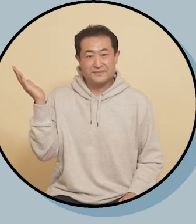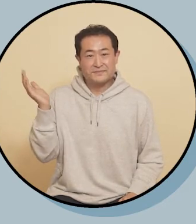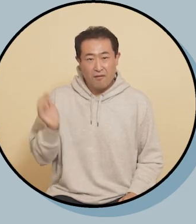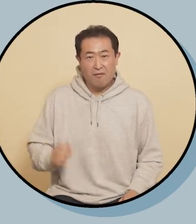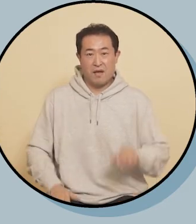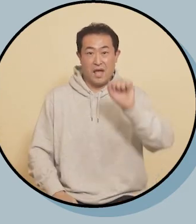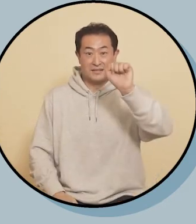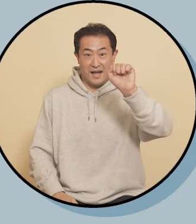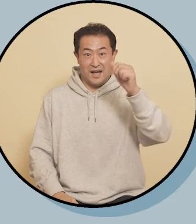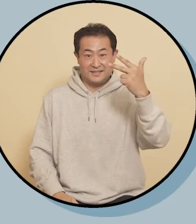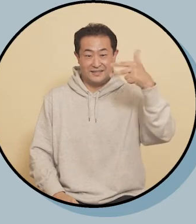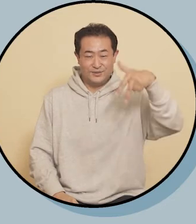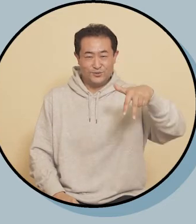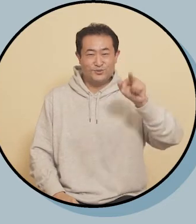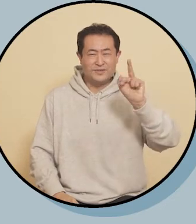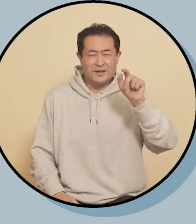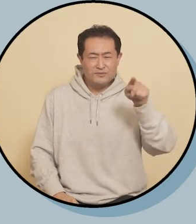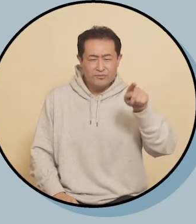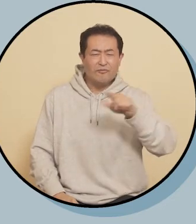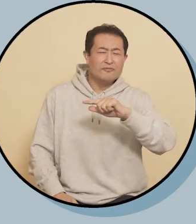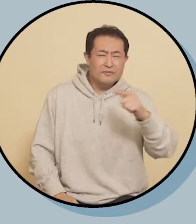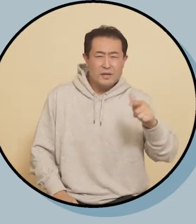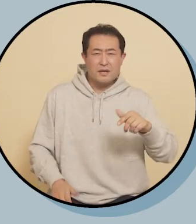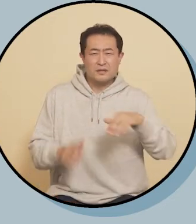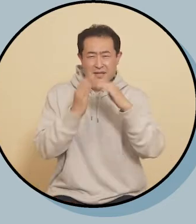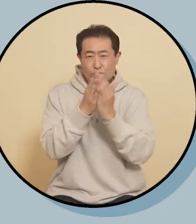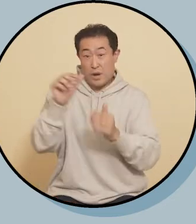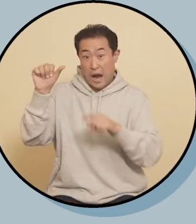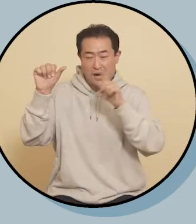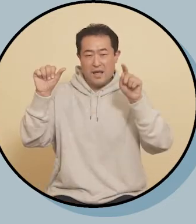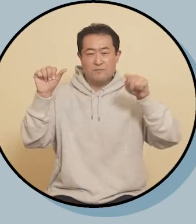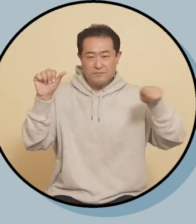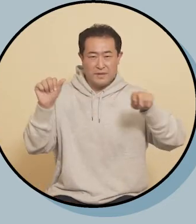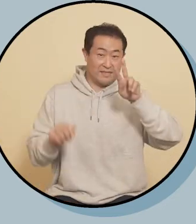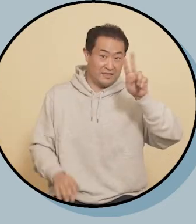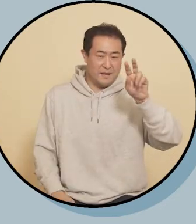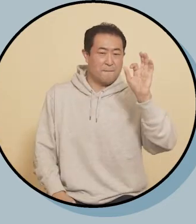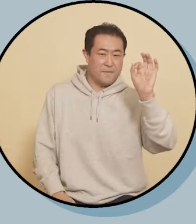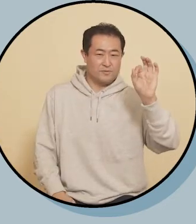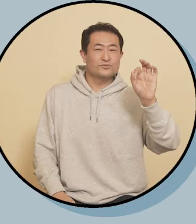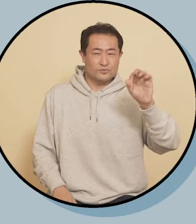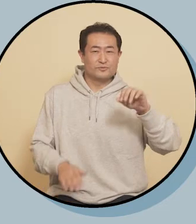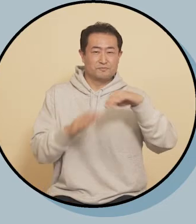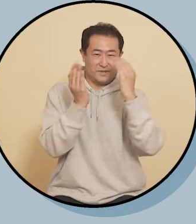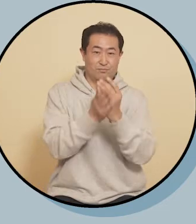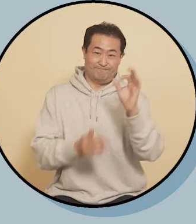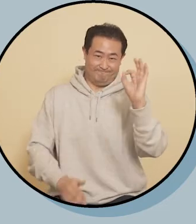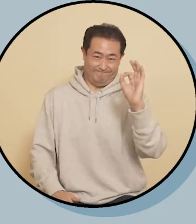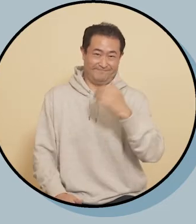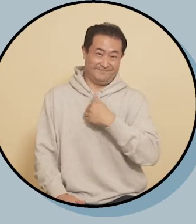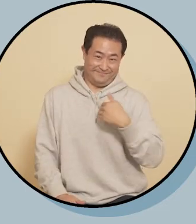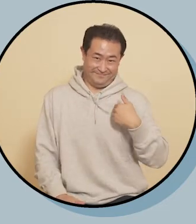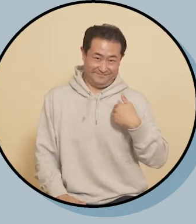とて打つつこれをつけていくと指図してそうのようにます全ての50を抱く男頭がすべて用意